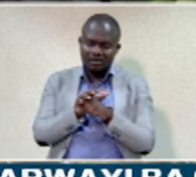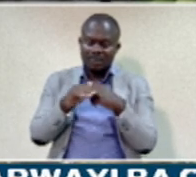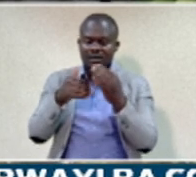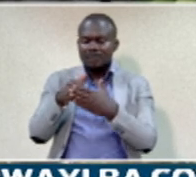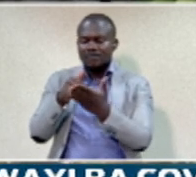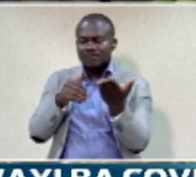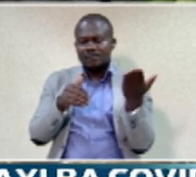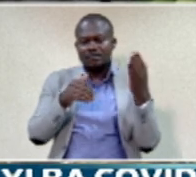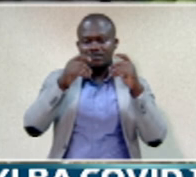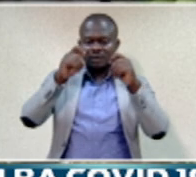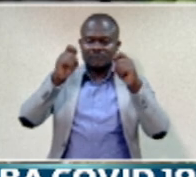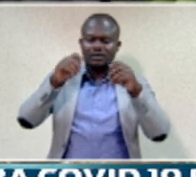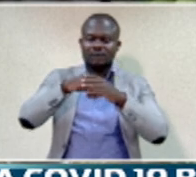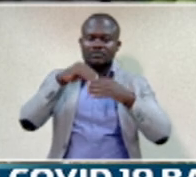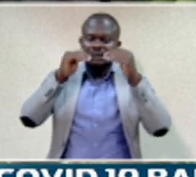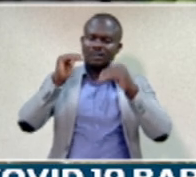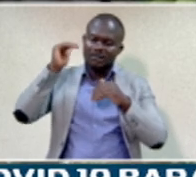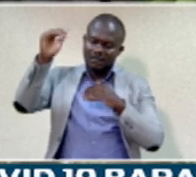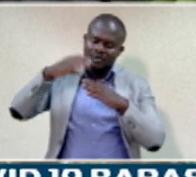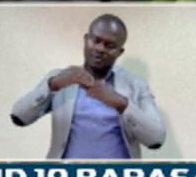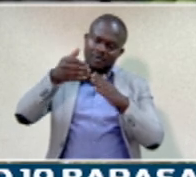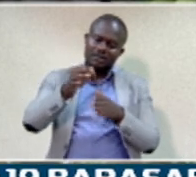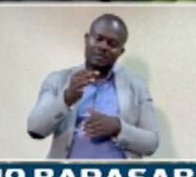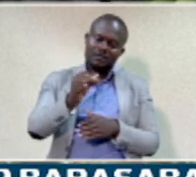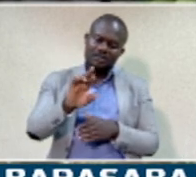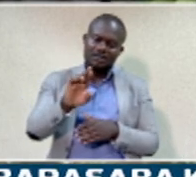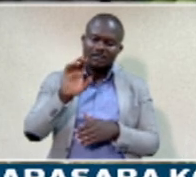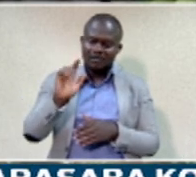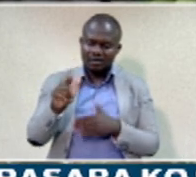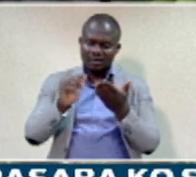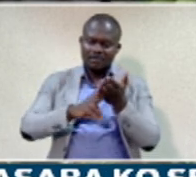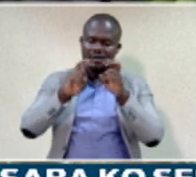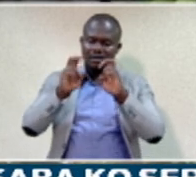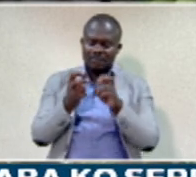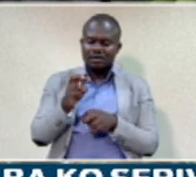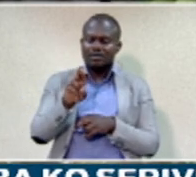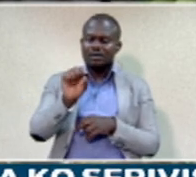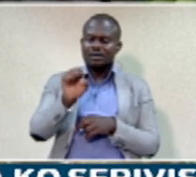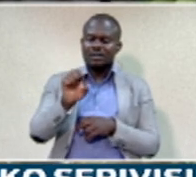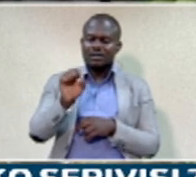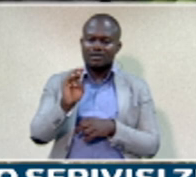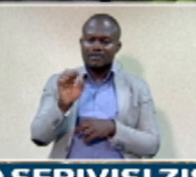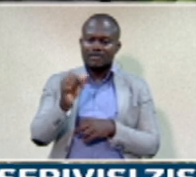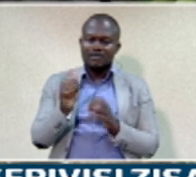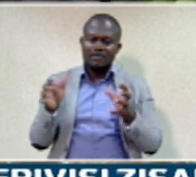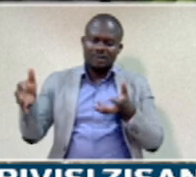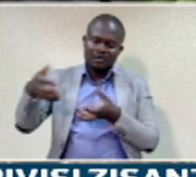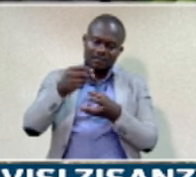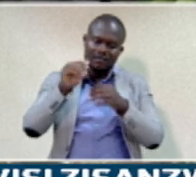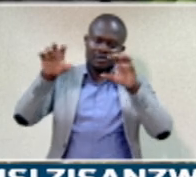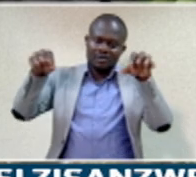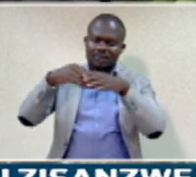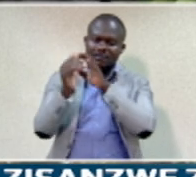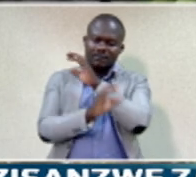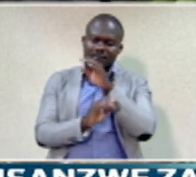na FDLR barimo abari mu nzego nkuru z'ubuyobozi bwayo bwa gisirikari bemeza ko Rusesabagina yakusanyije amafaranga hirya no hino mu